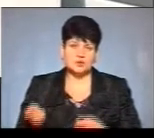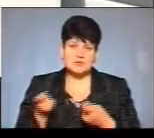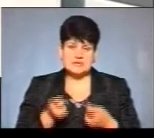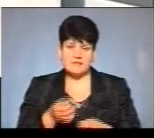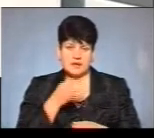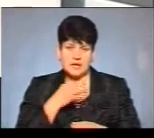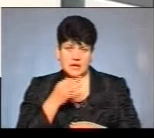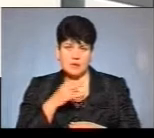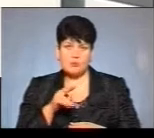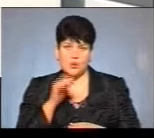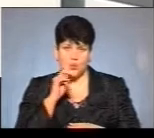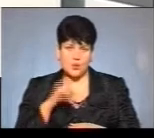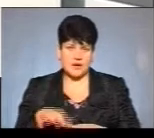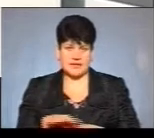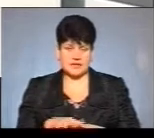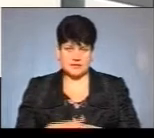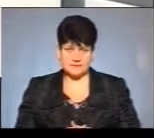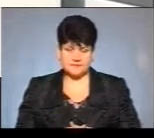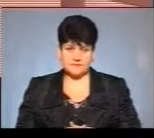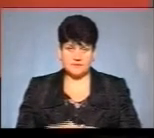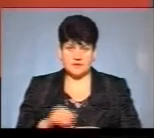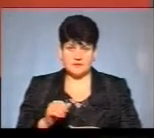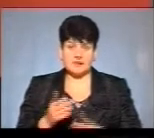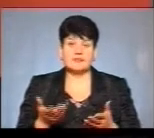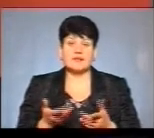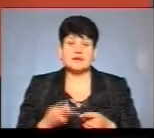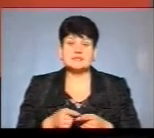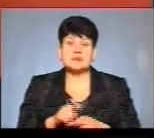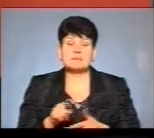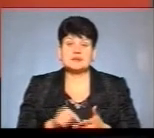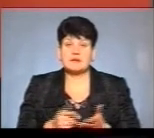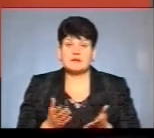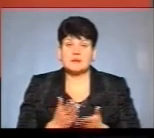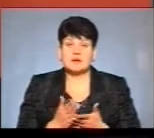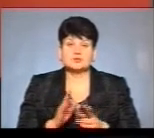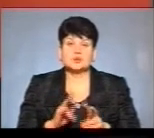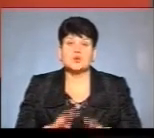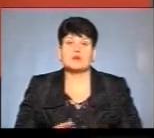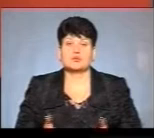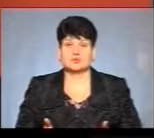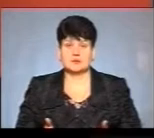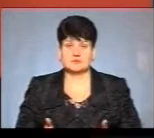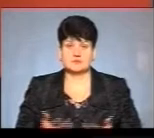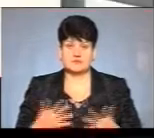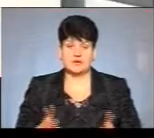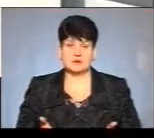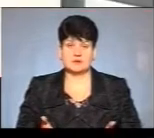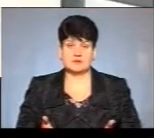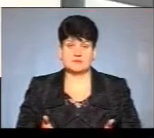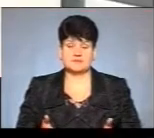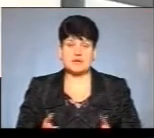по Україні. А де це питання мало би бути розглянуте?